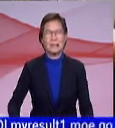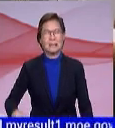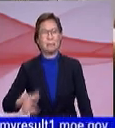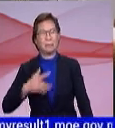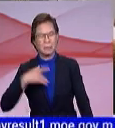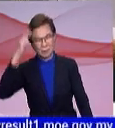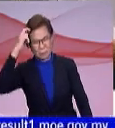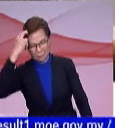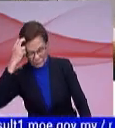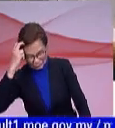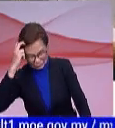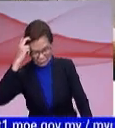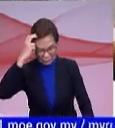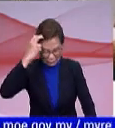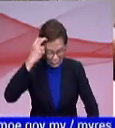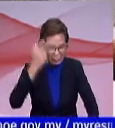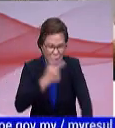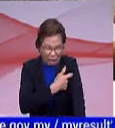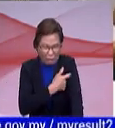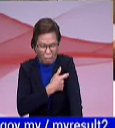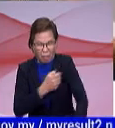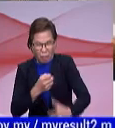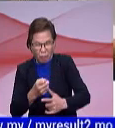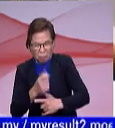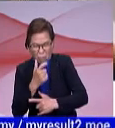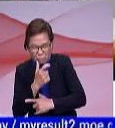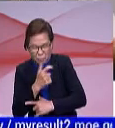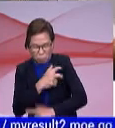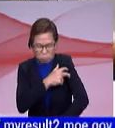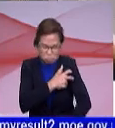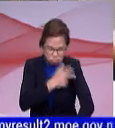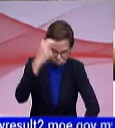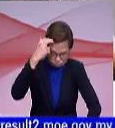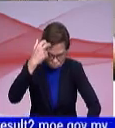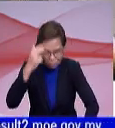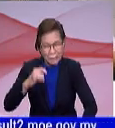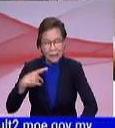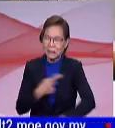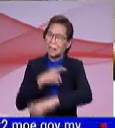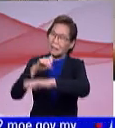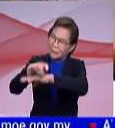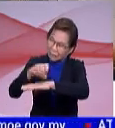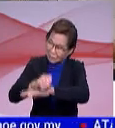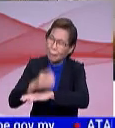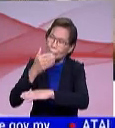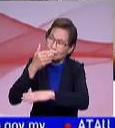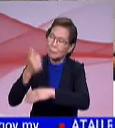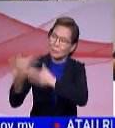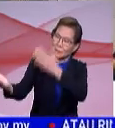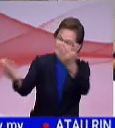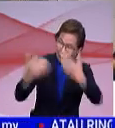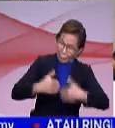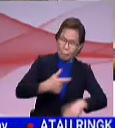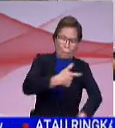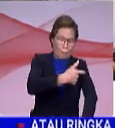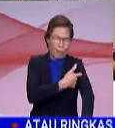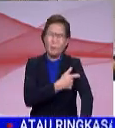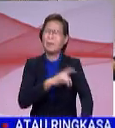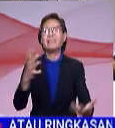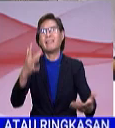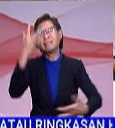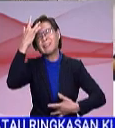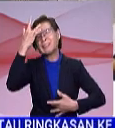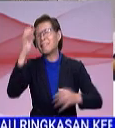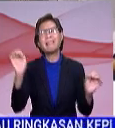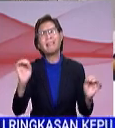50-50 lah, nak ambil ke tak nak ambil ke, kita nasihatkan datang dan ambil vaksin sebab tak ada kesan sampingan